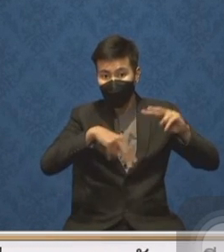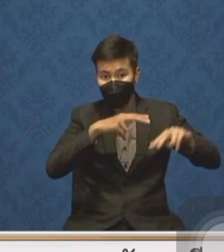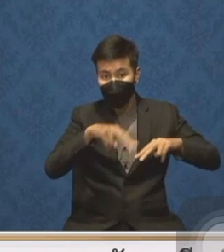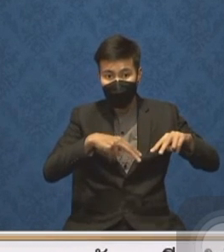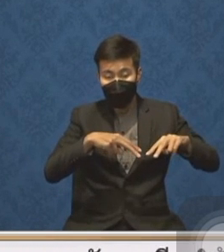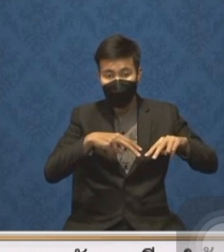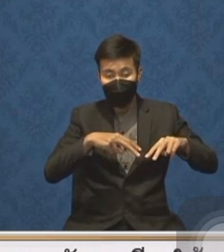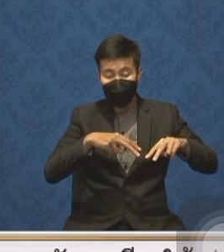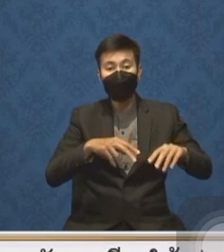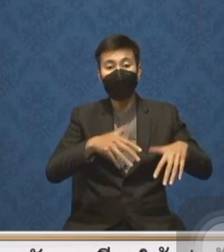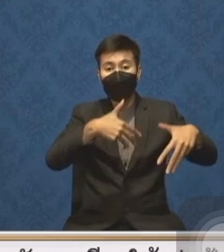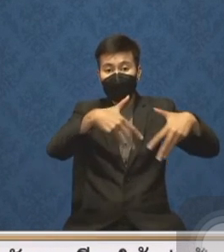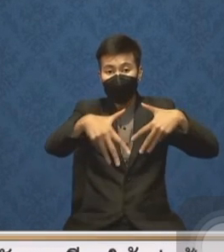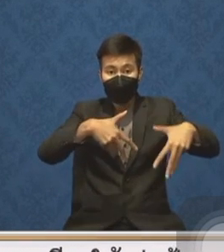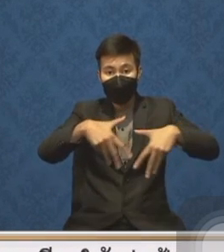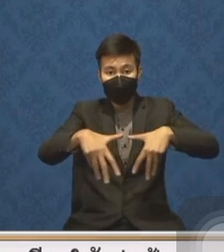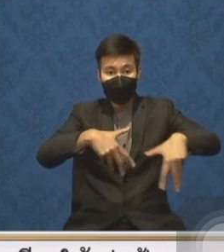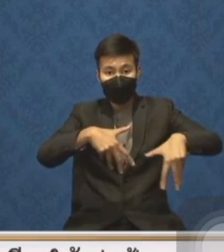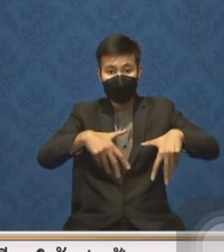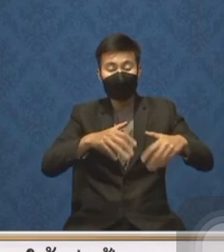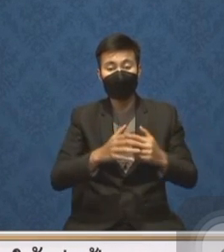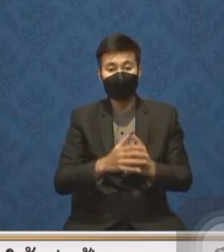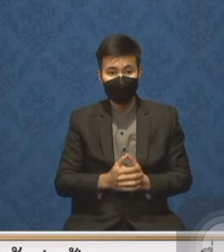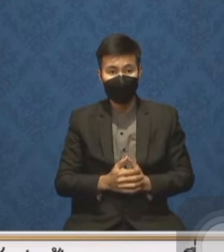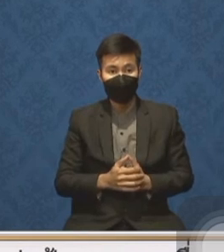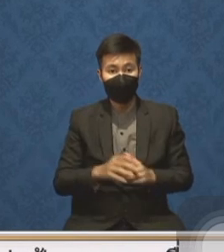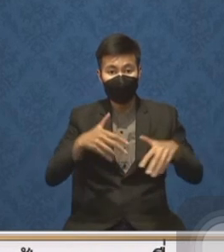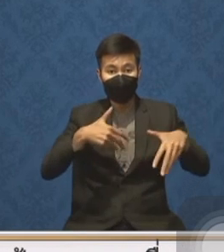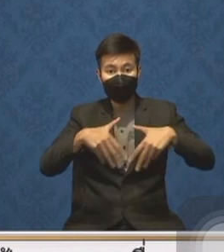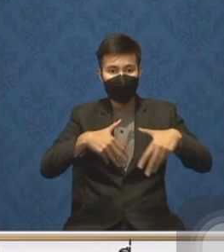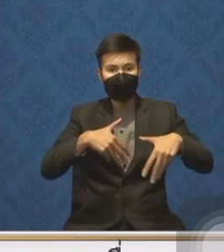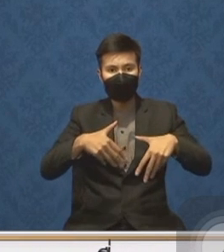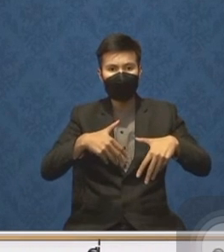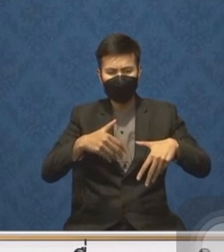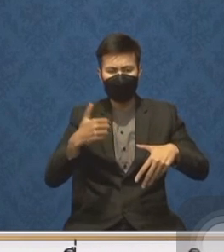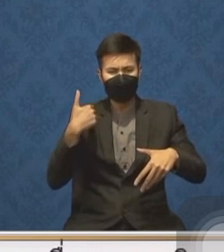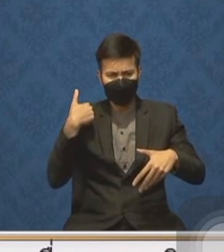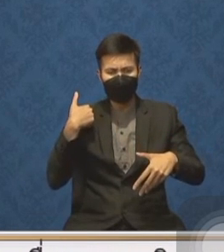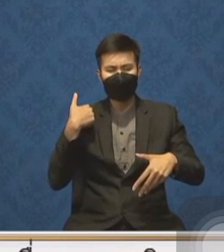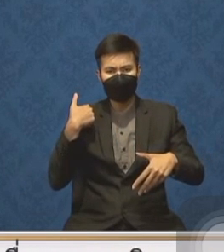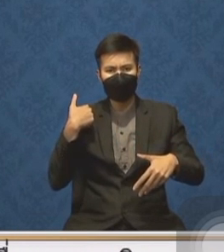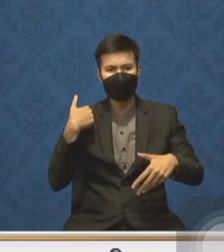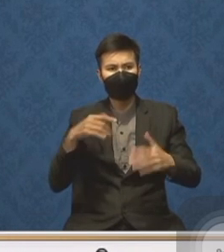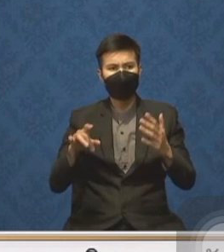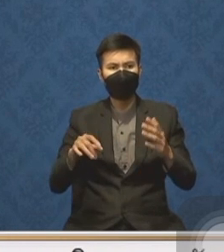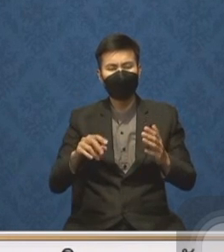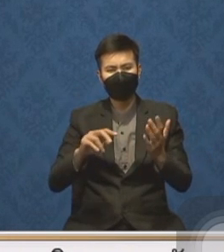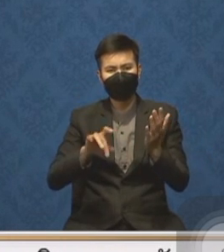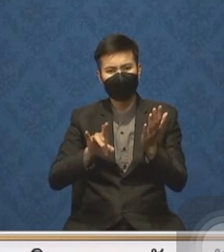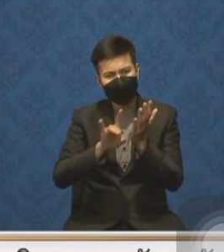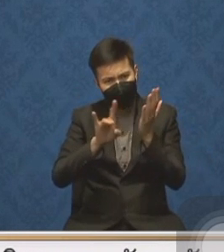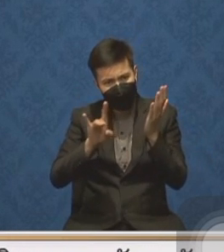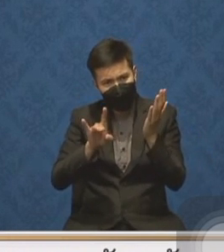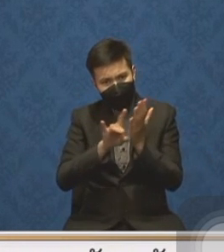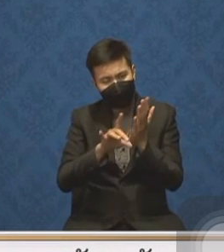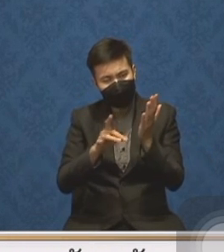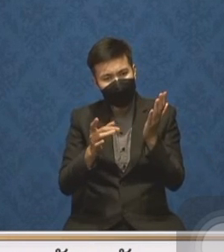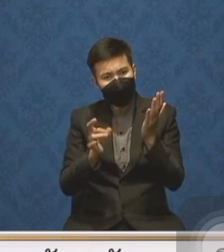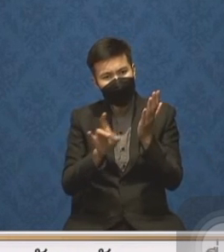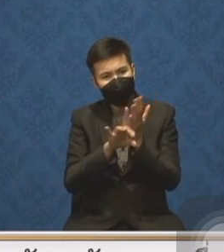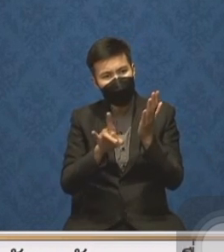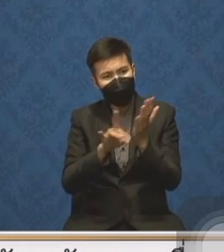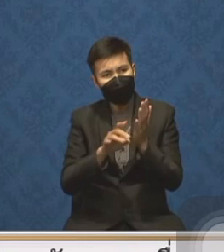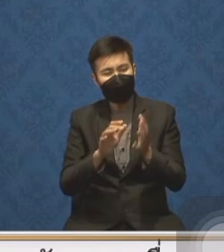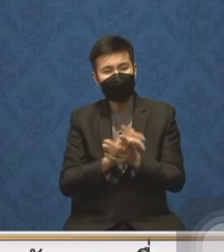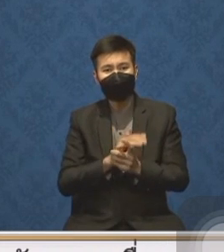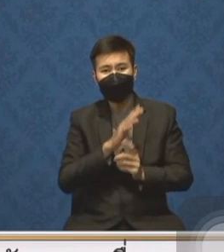ชนคือทรัพยากรที่มีค่าที่สุดของประเทศนี้ครับถ้าประชาชนไม่รอดประเทศก็ไม่รอดครับ